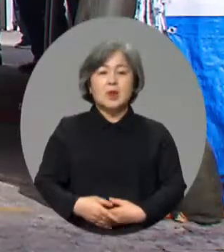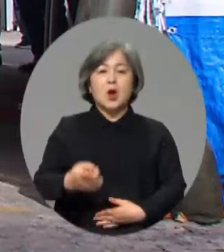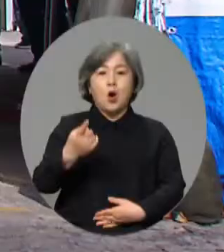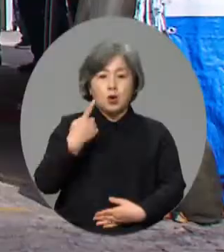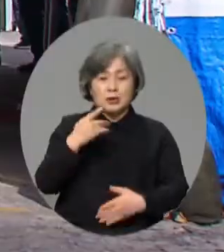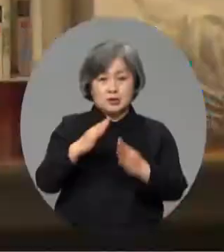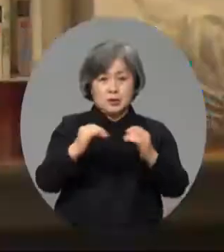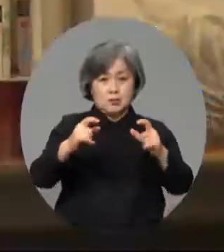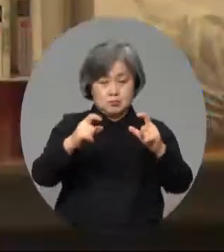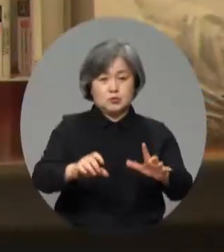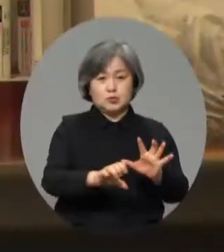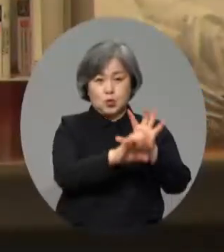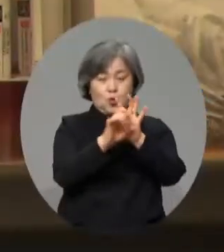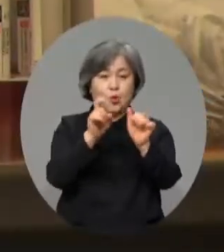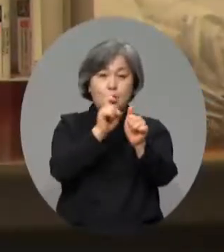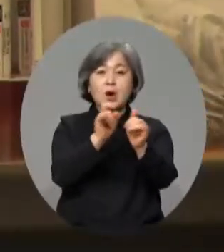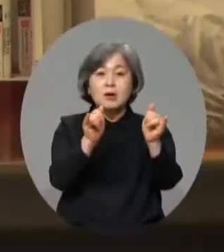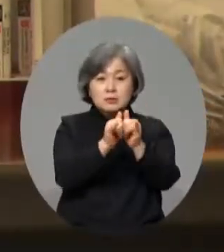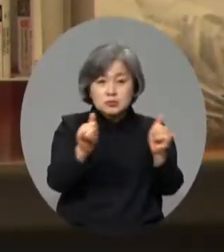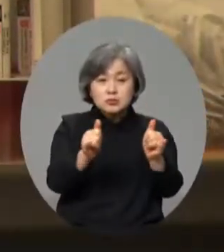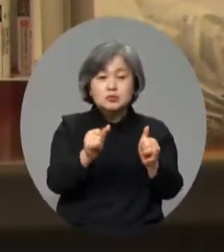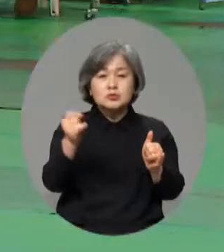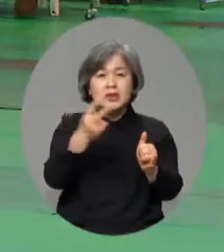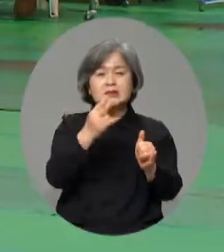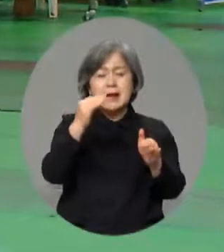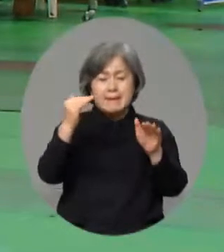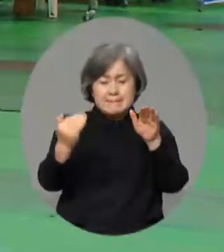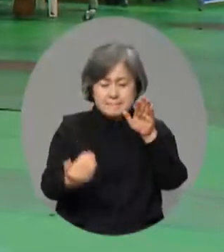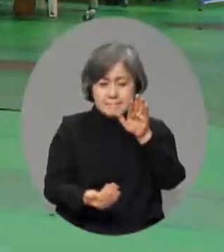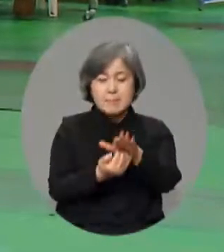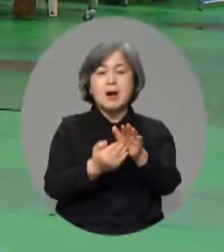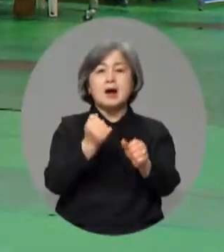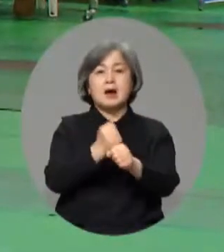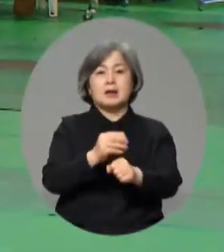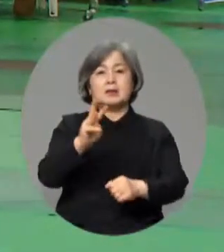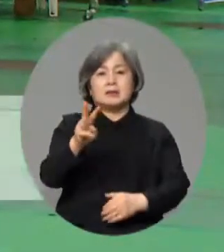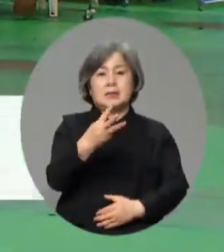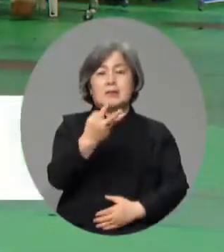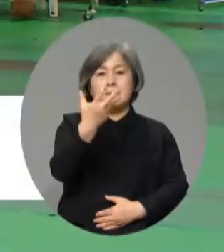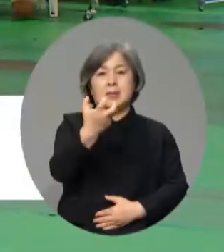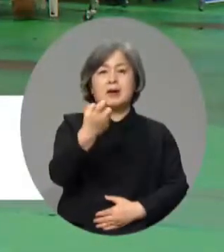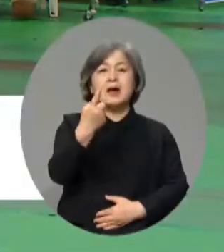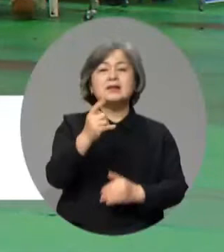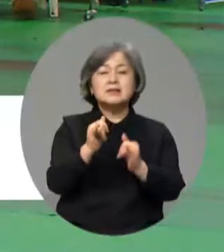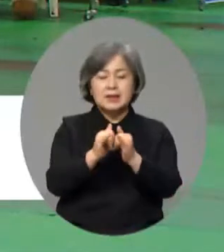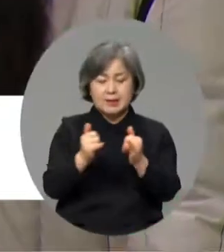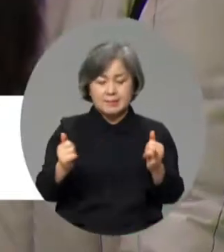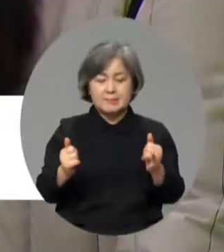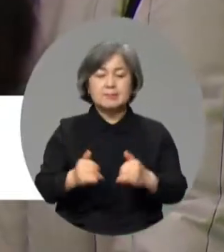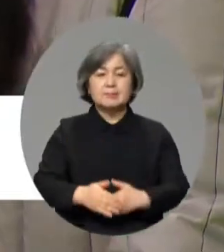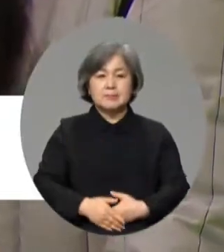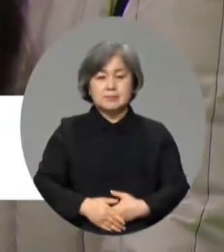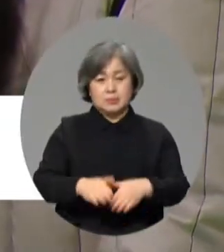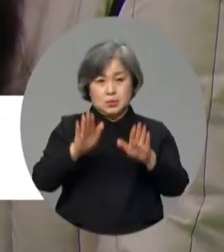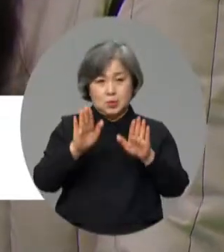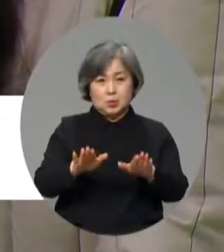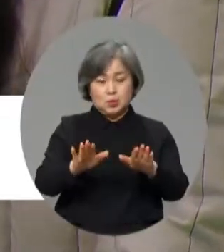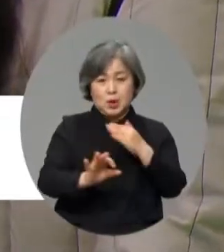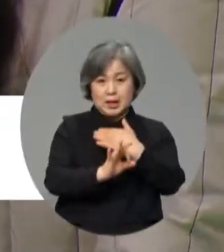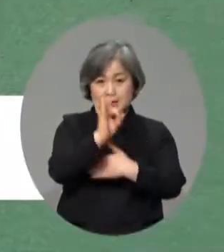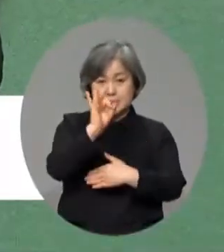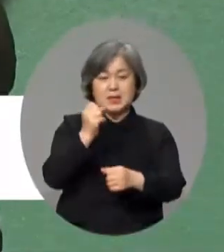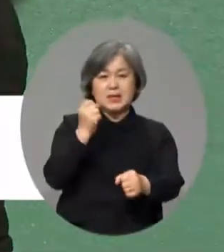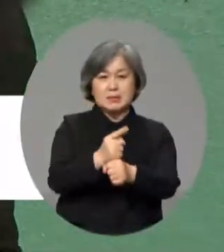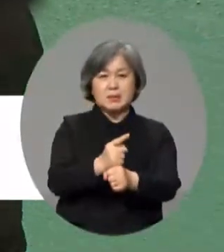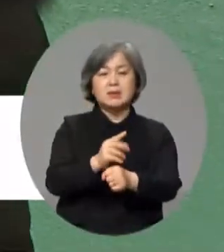어제 전라북도의 코론 알고 확진 자수는 또다시 역대 최다를 경신해 300 81 명에 달했습니다 오늘도 오전에 이미